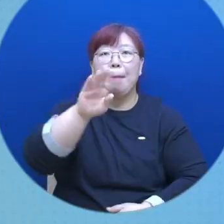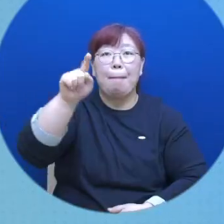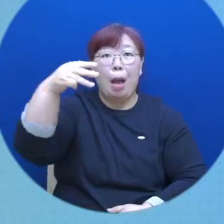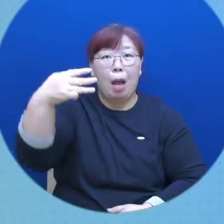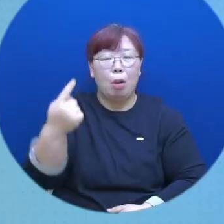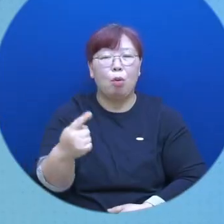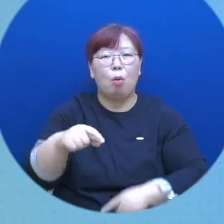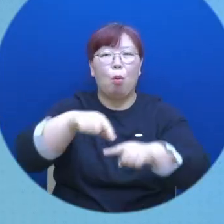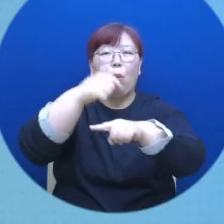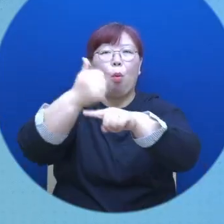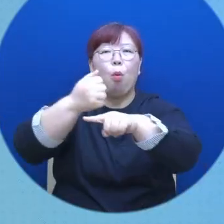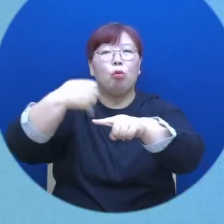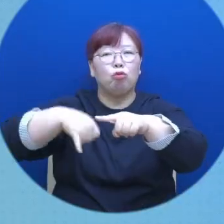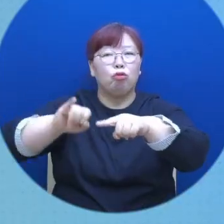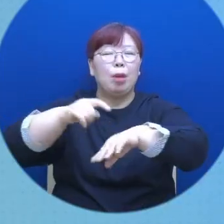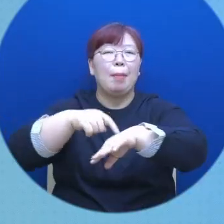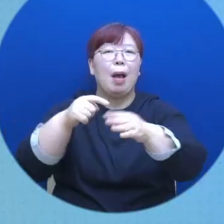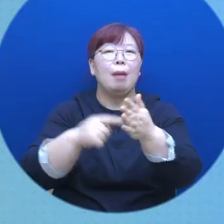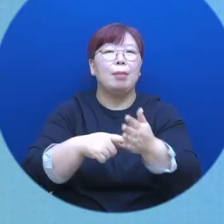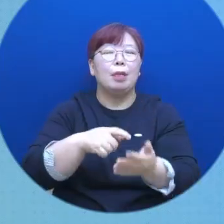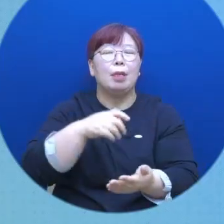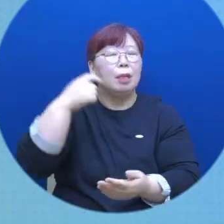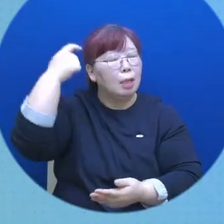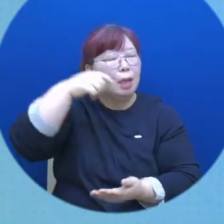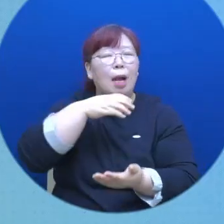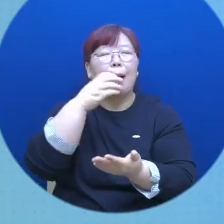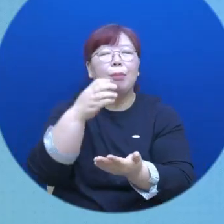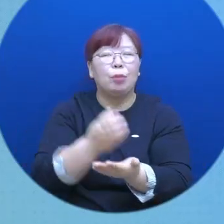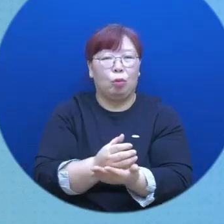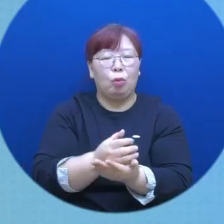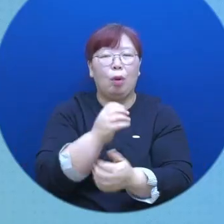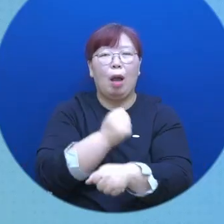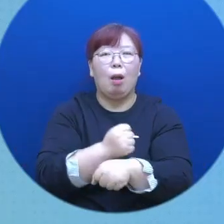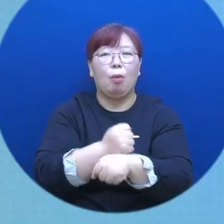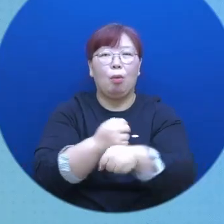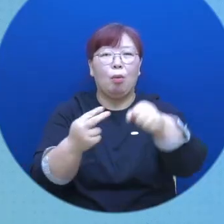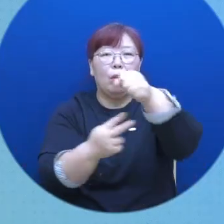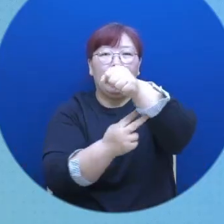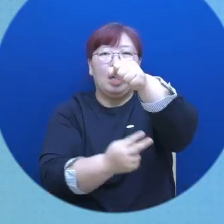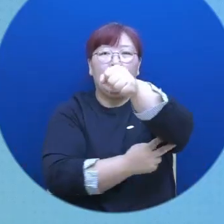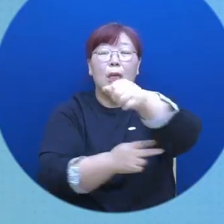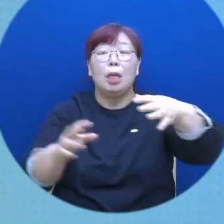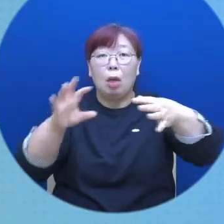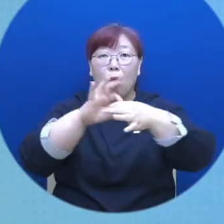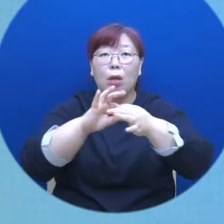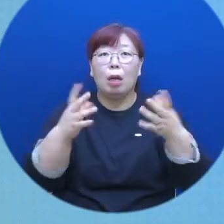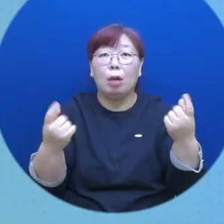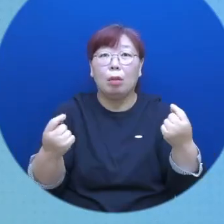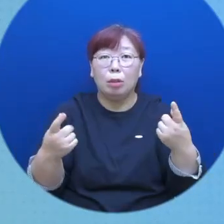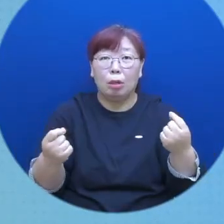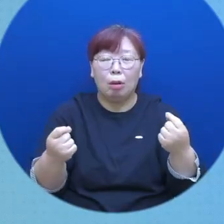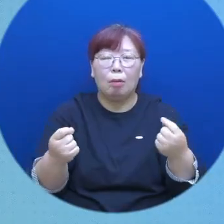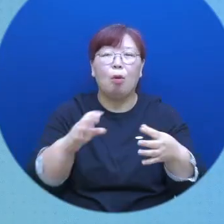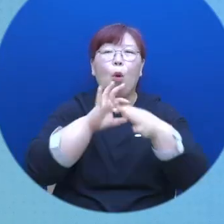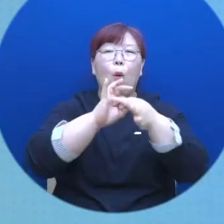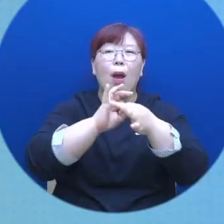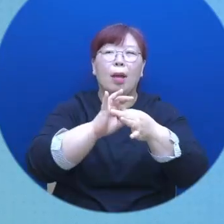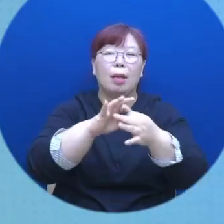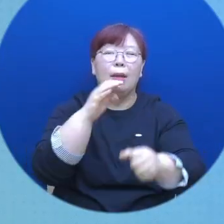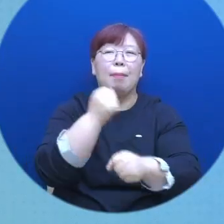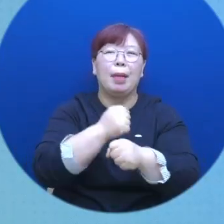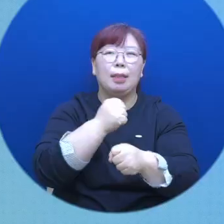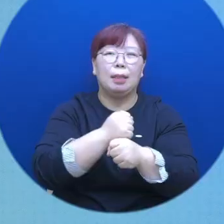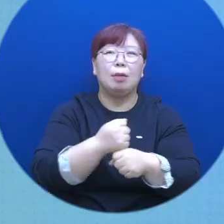공주의 마음을 감동시키고 다리 놓기를 하여 이 갈대 상자 모세를